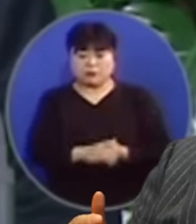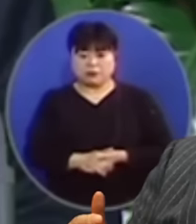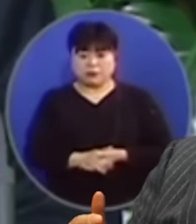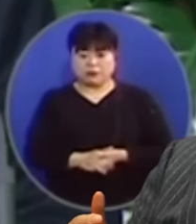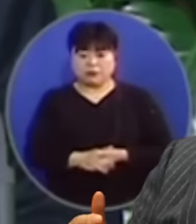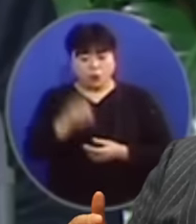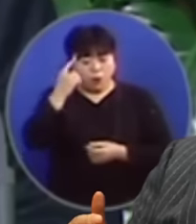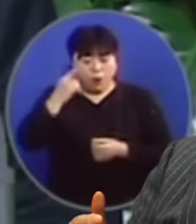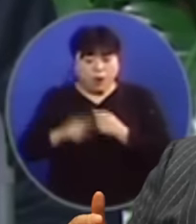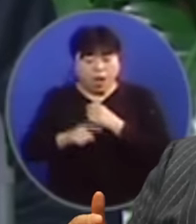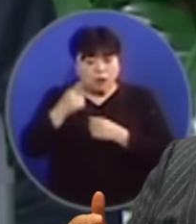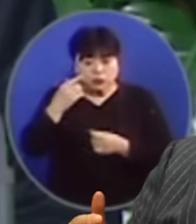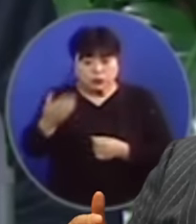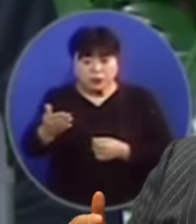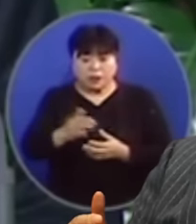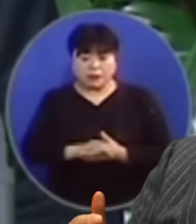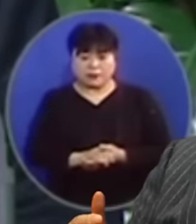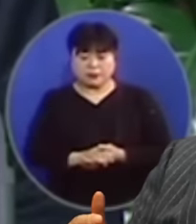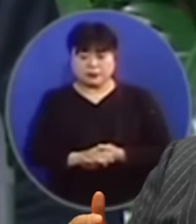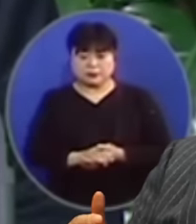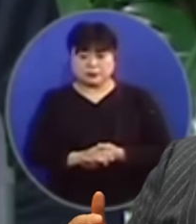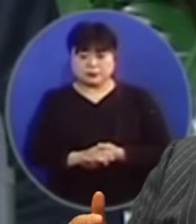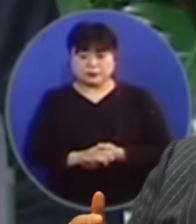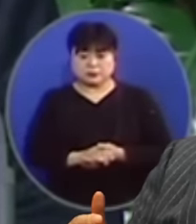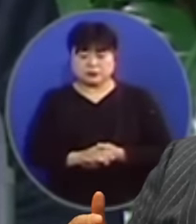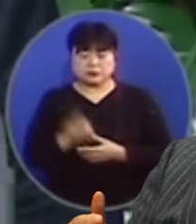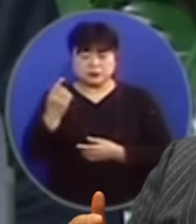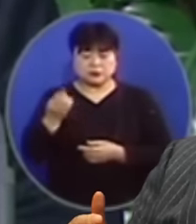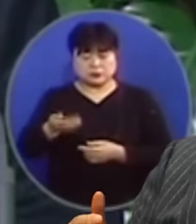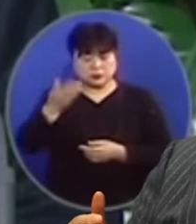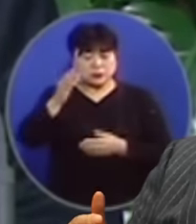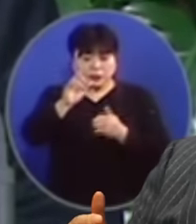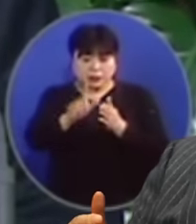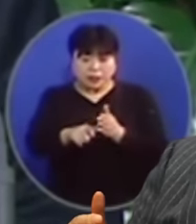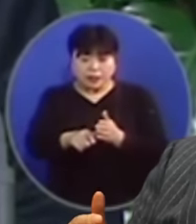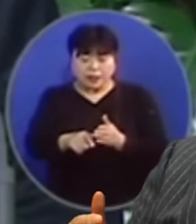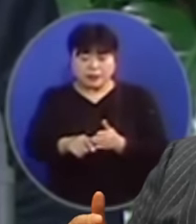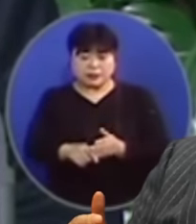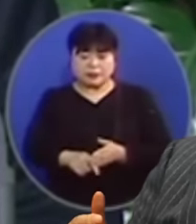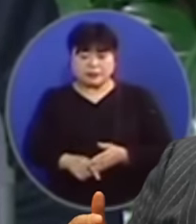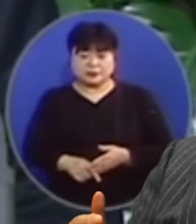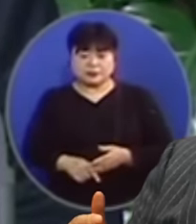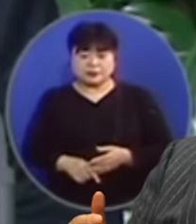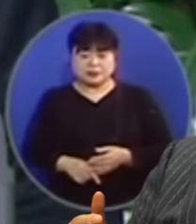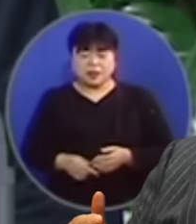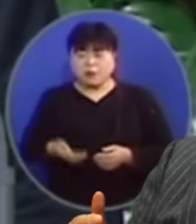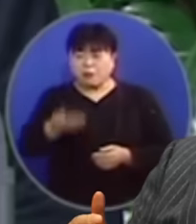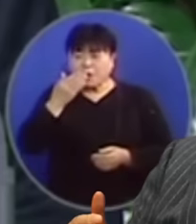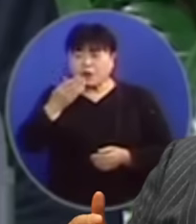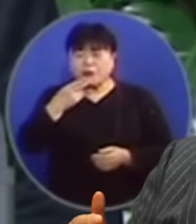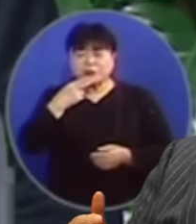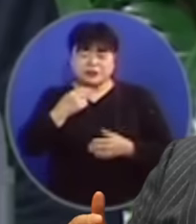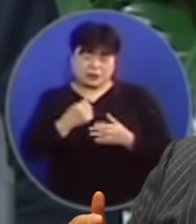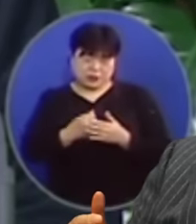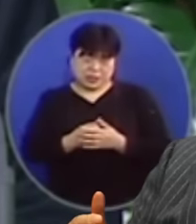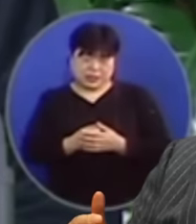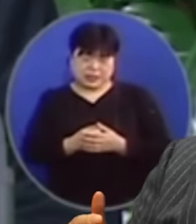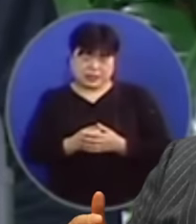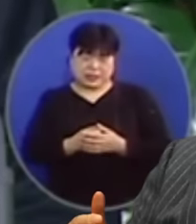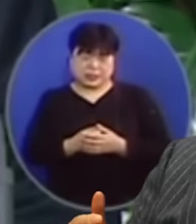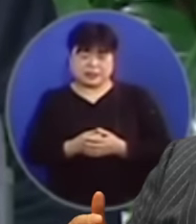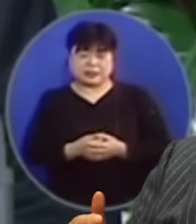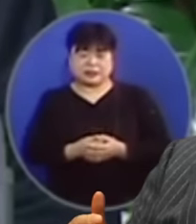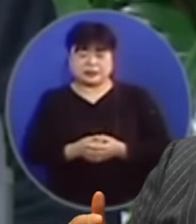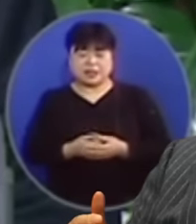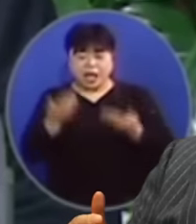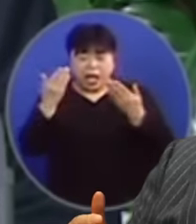어떻게 해서 그래야 되냐. 그 당시에는 애들이 밖에 나가면 뭘 먹을 것이 없어요. 먹을